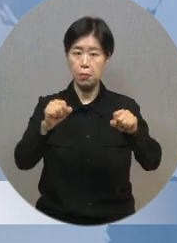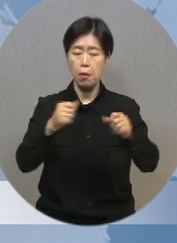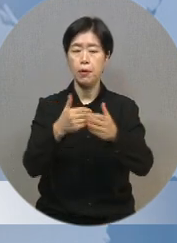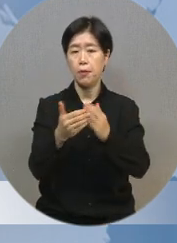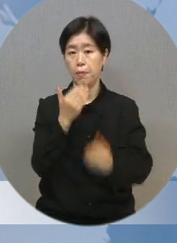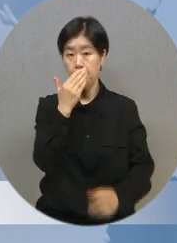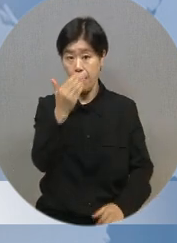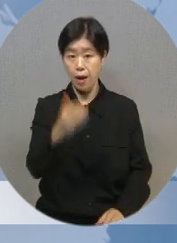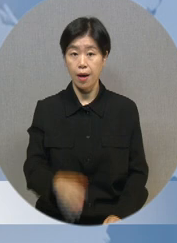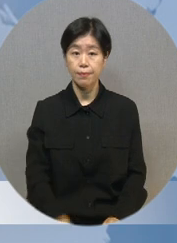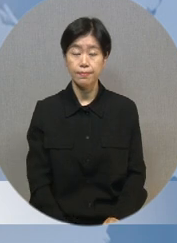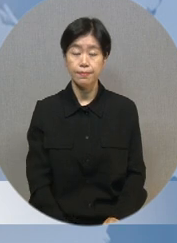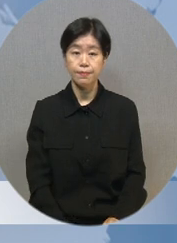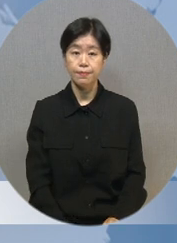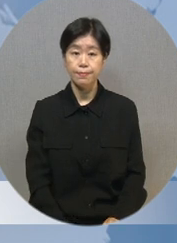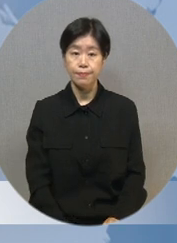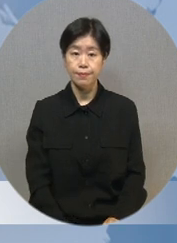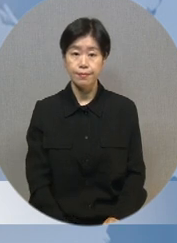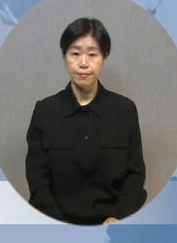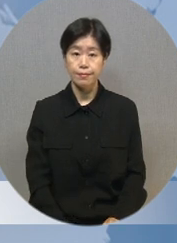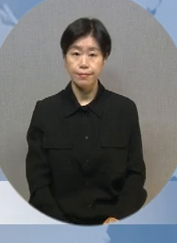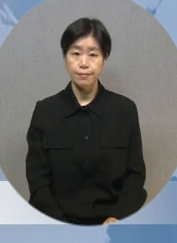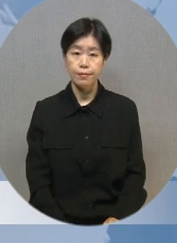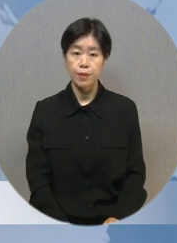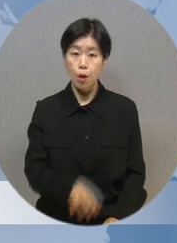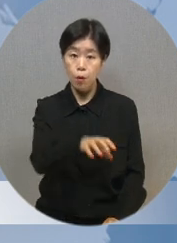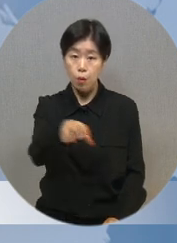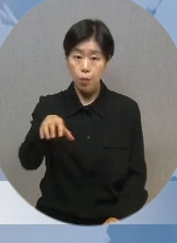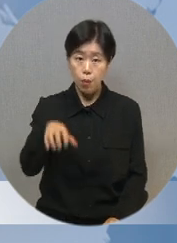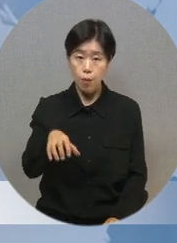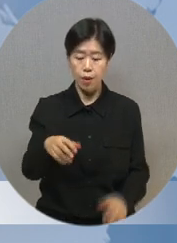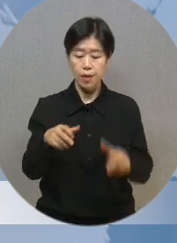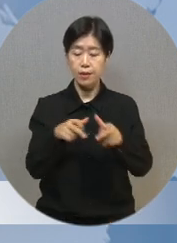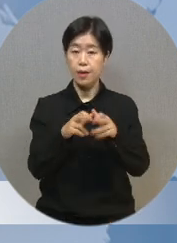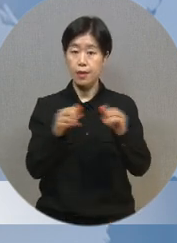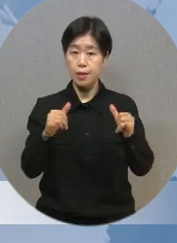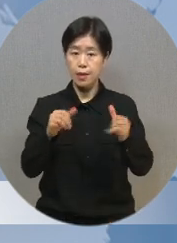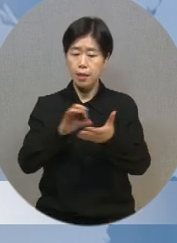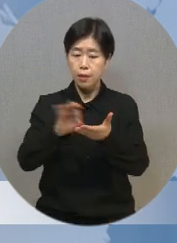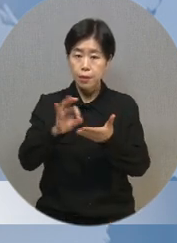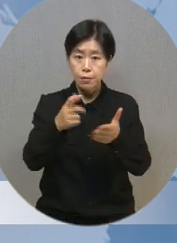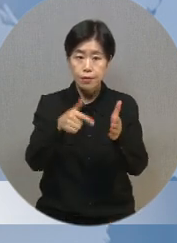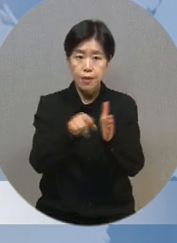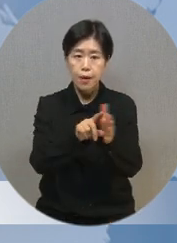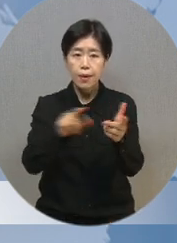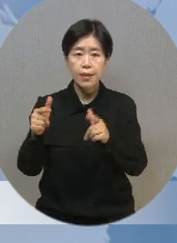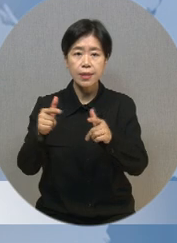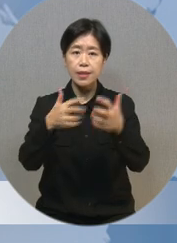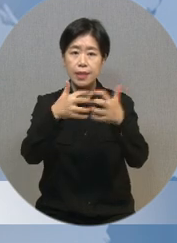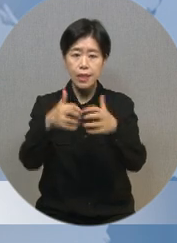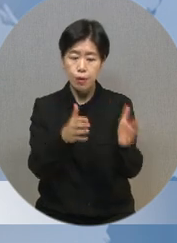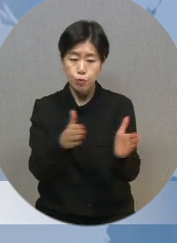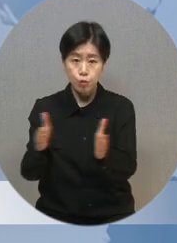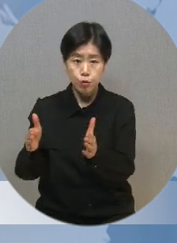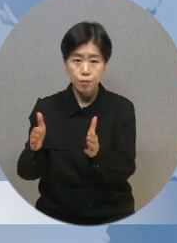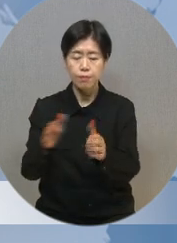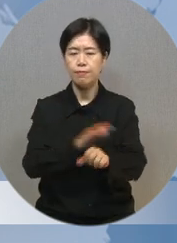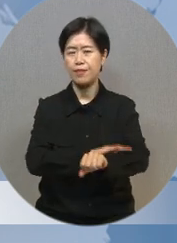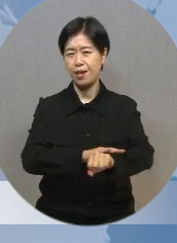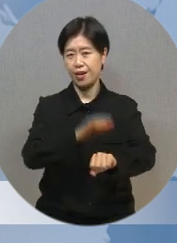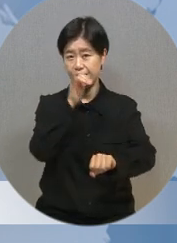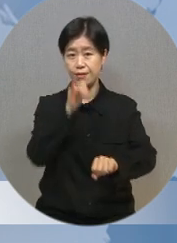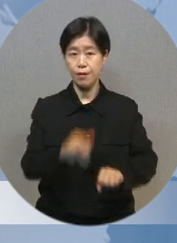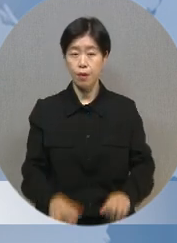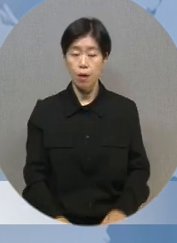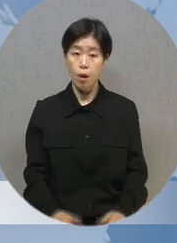장애인들의 시설 이용이 높은데요. 공간 곳곳에는 장애인 이용을 배려하는 장치가 놓여 활동에 불편함이 없습니다.